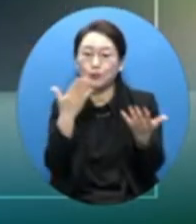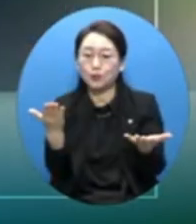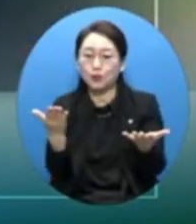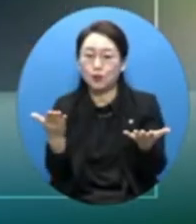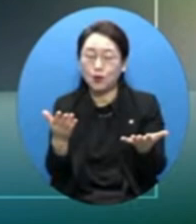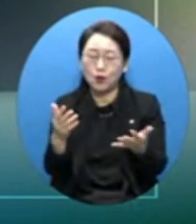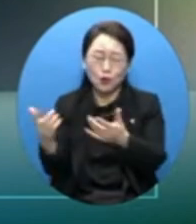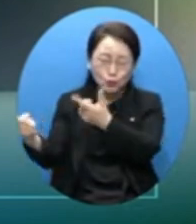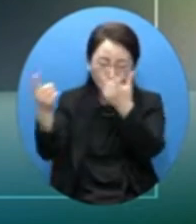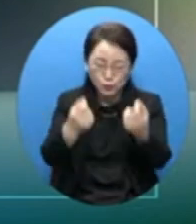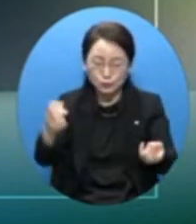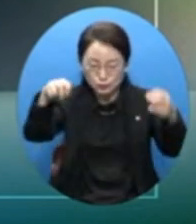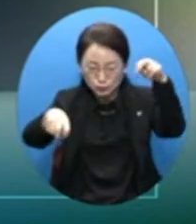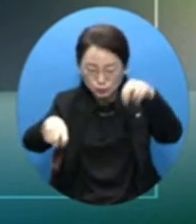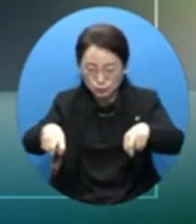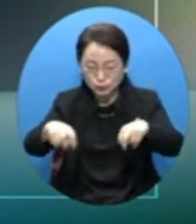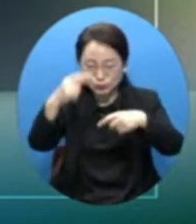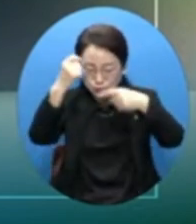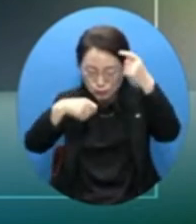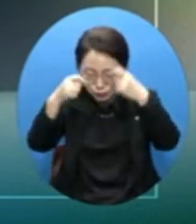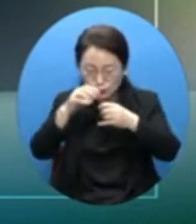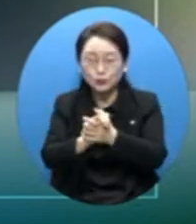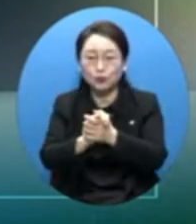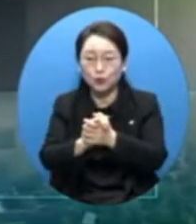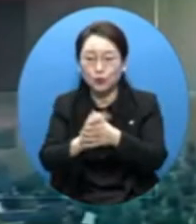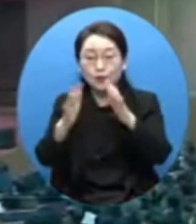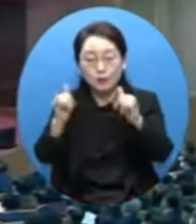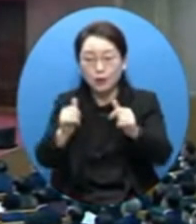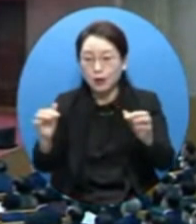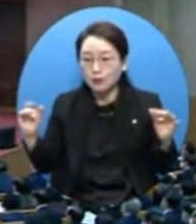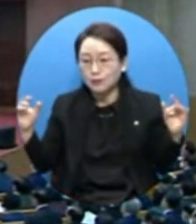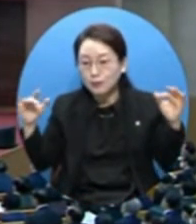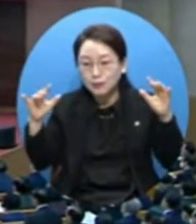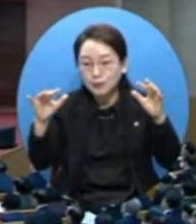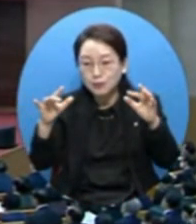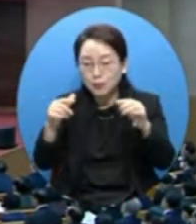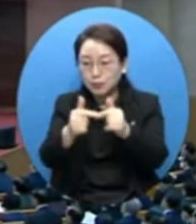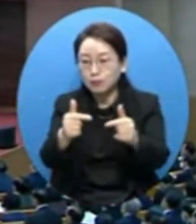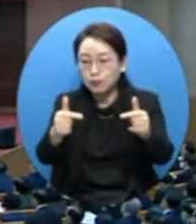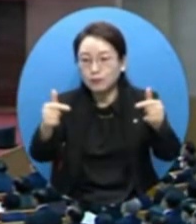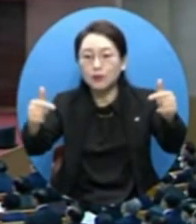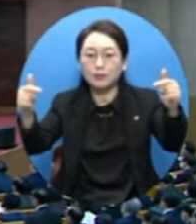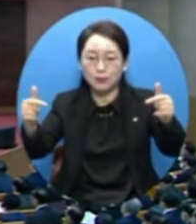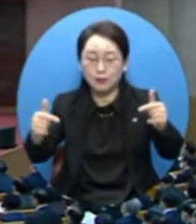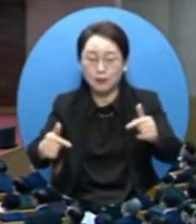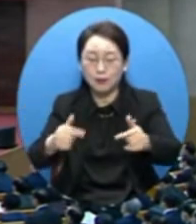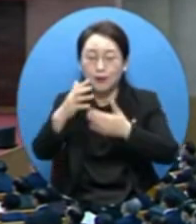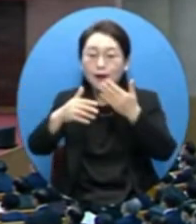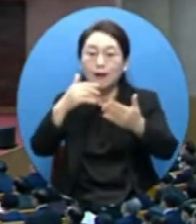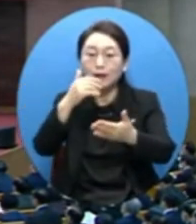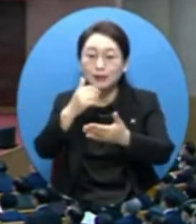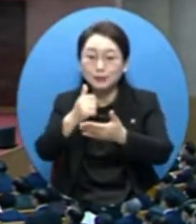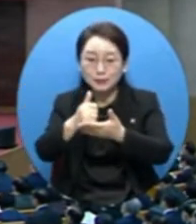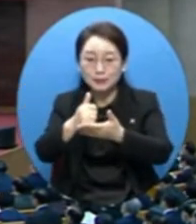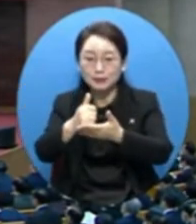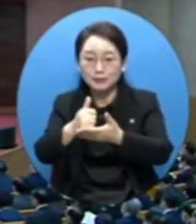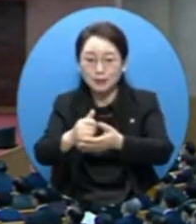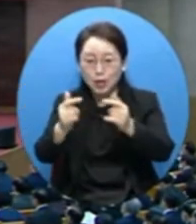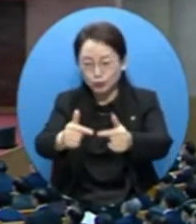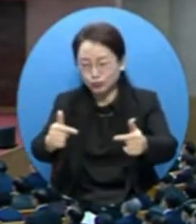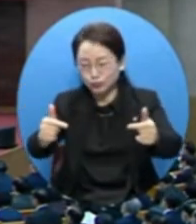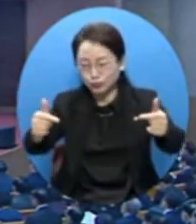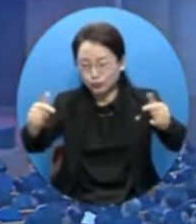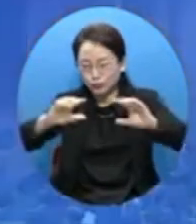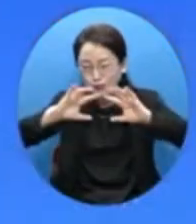무릎 꿇고 눈물로 기도합니다. 그래서 사람들이 점점 몰려드는데 하나님께서 이 놀라운 부흥 역사를 온